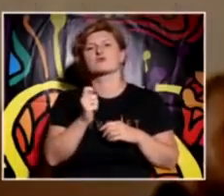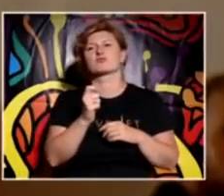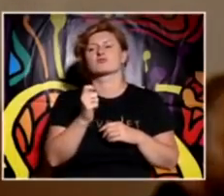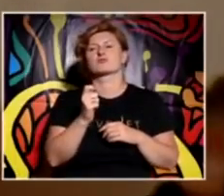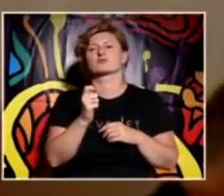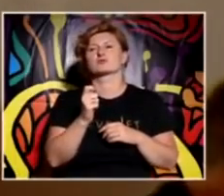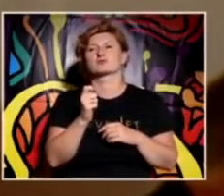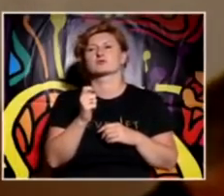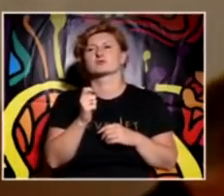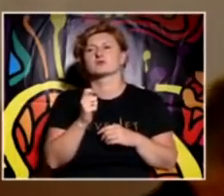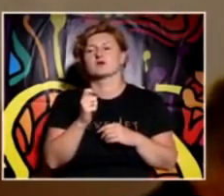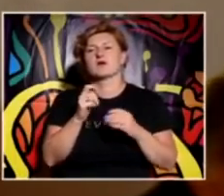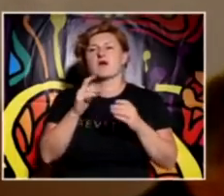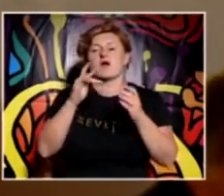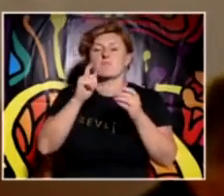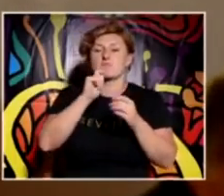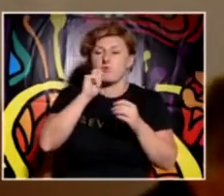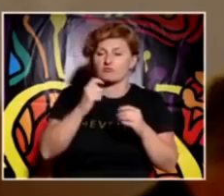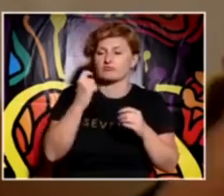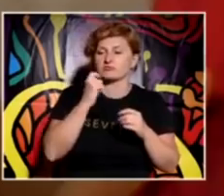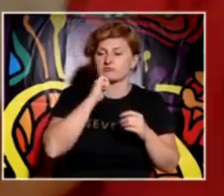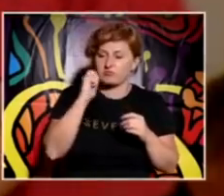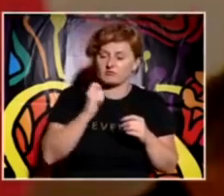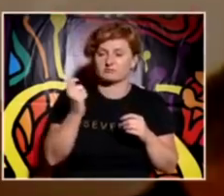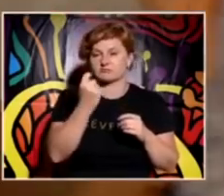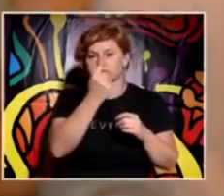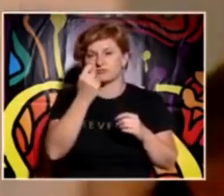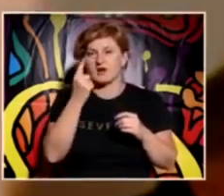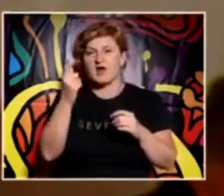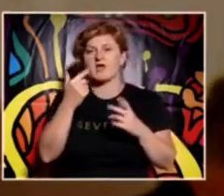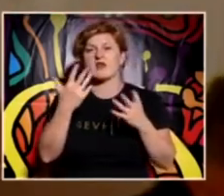poświęcacie na prowadzenie social mediów i tworzenie kontentu?